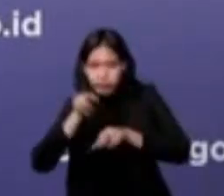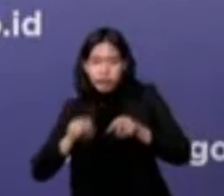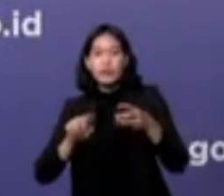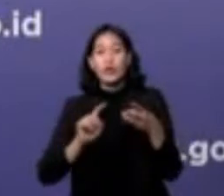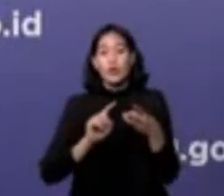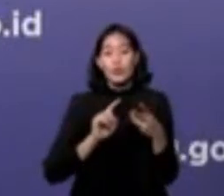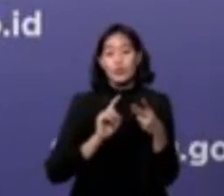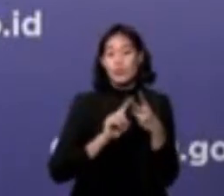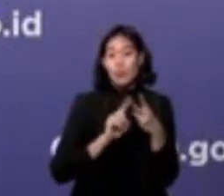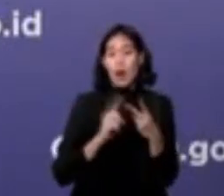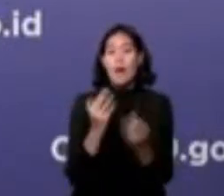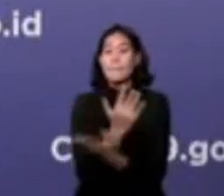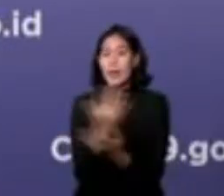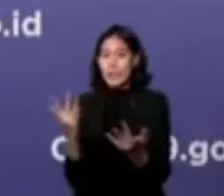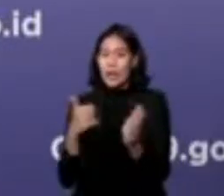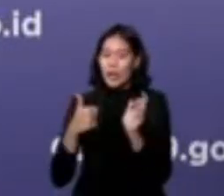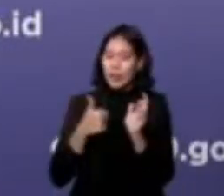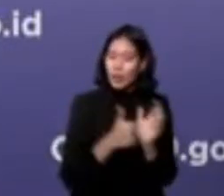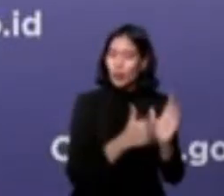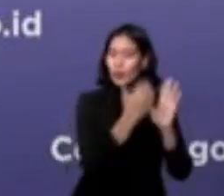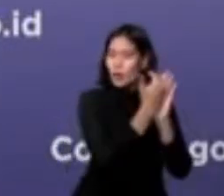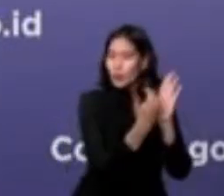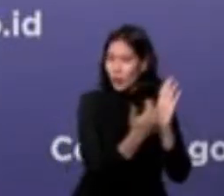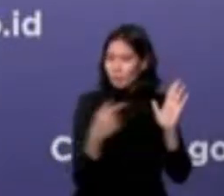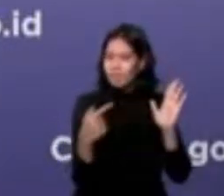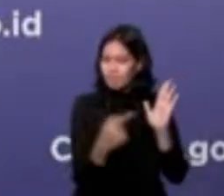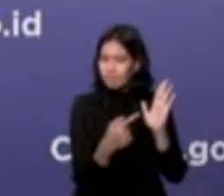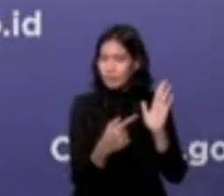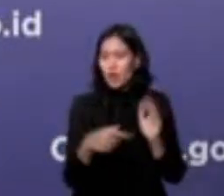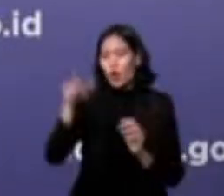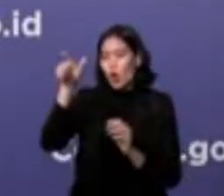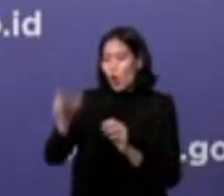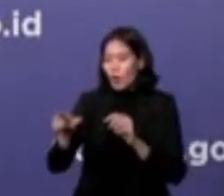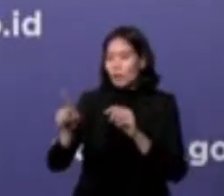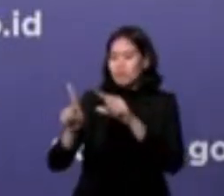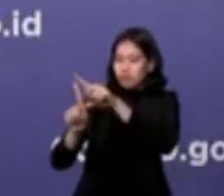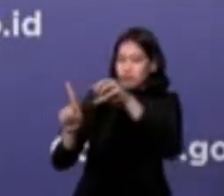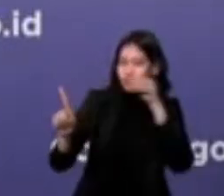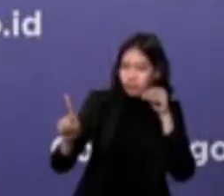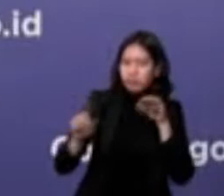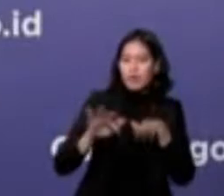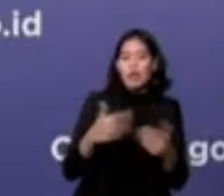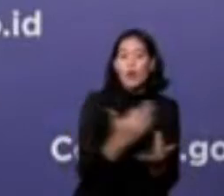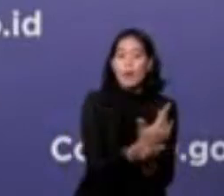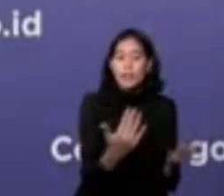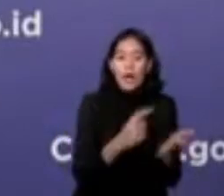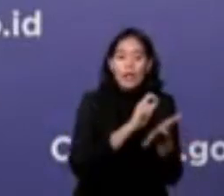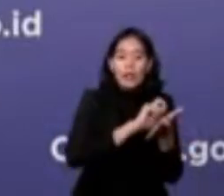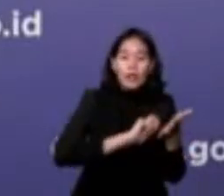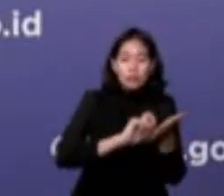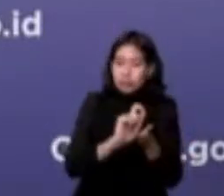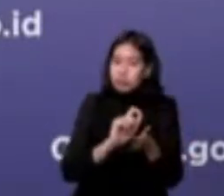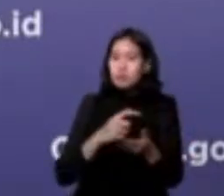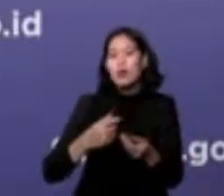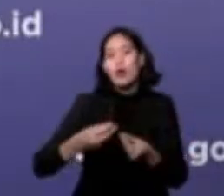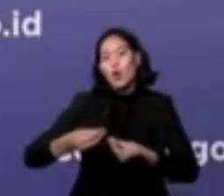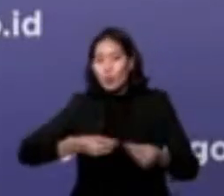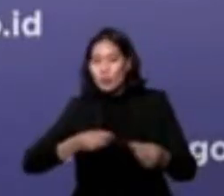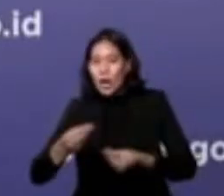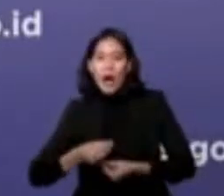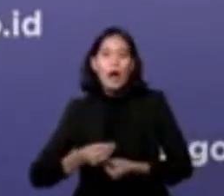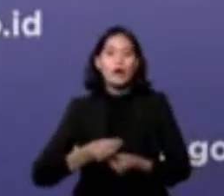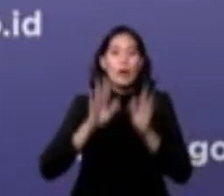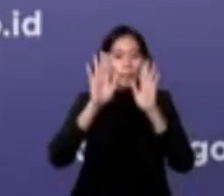Kedua, kedisiplinan seluruh anggota masyarakat, mulai dari para tokoh agama dan budaya, akademisi, dunia